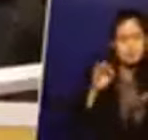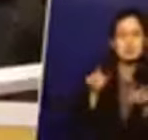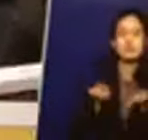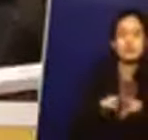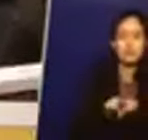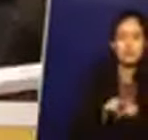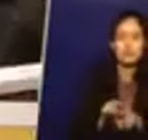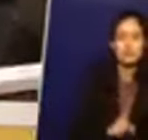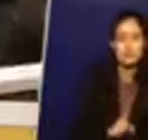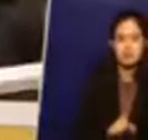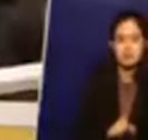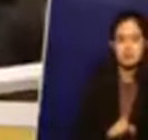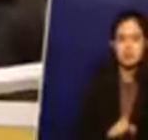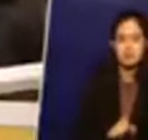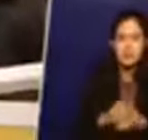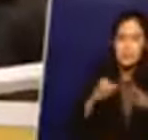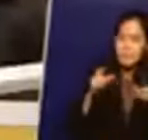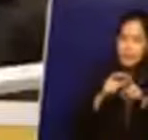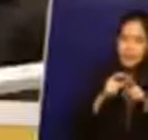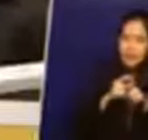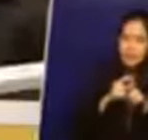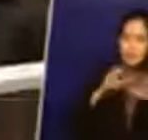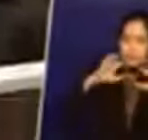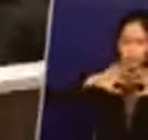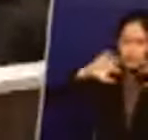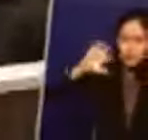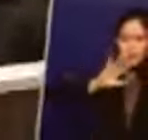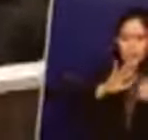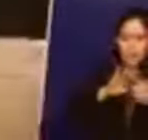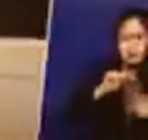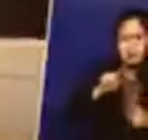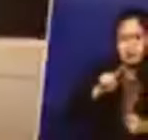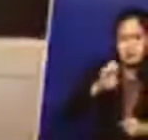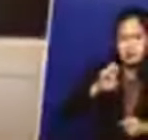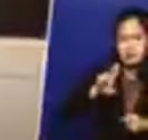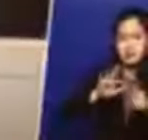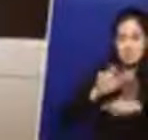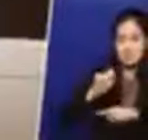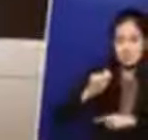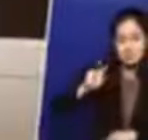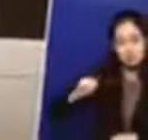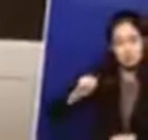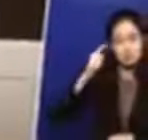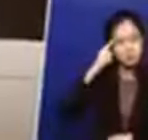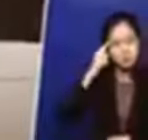ฐบาลเถื่อนมันเป็นการเสียสีที่ไม่เหมาะสมอยากให้ถอนครับ คือผู้อภิปราย